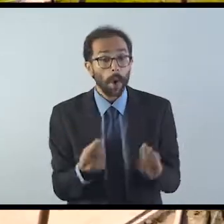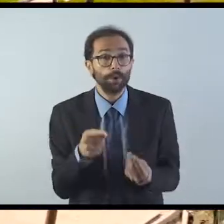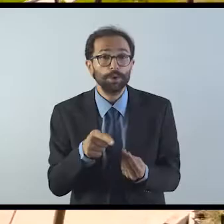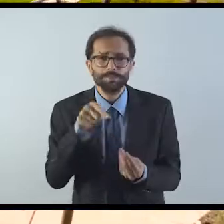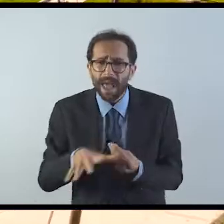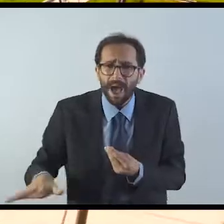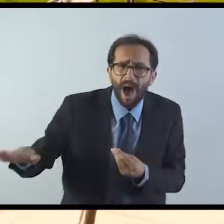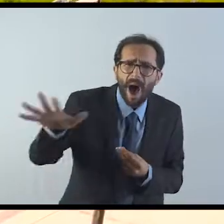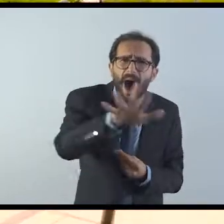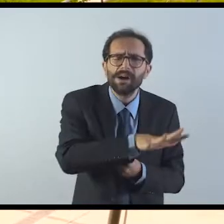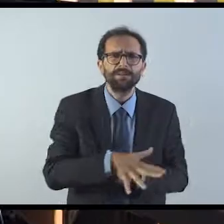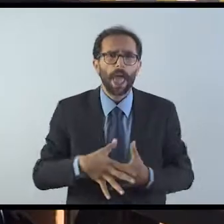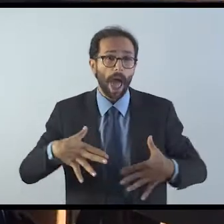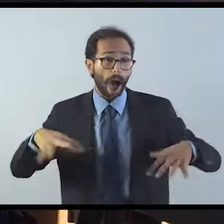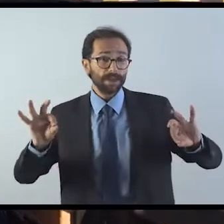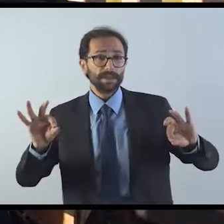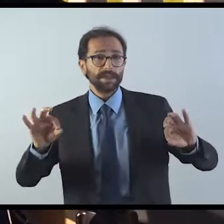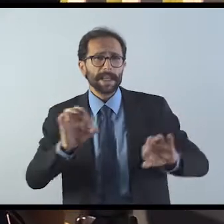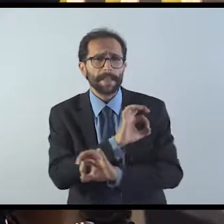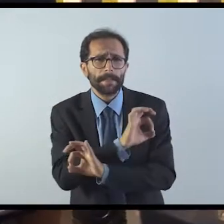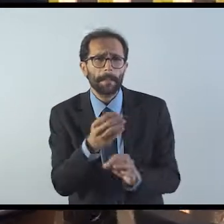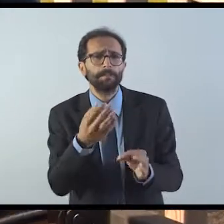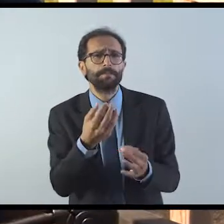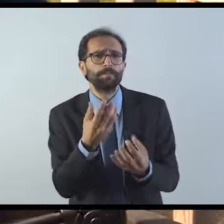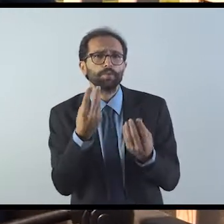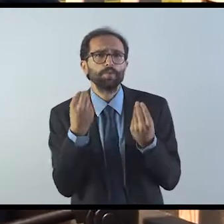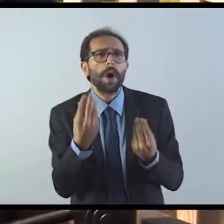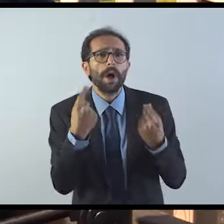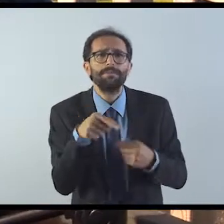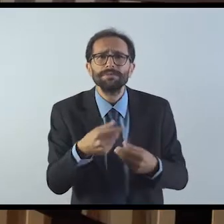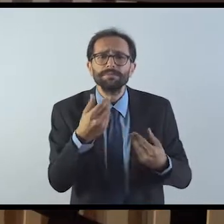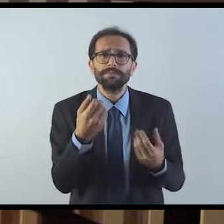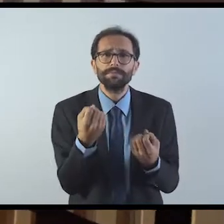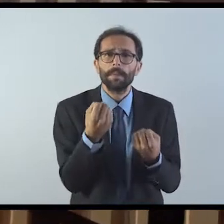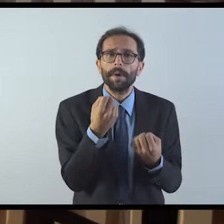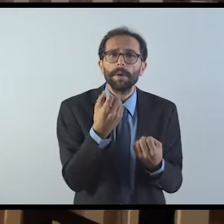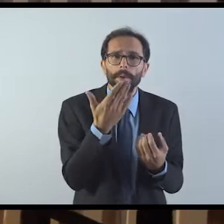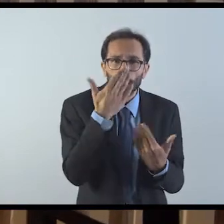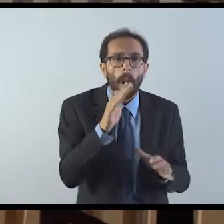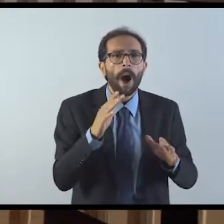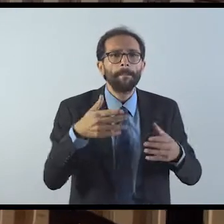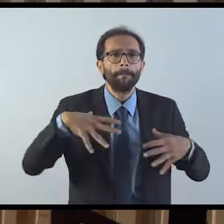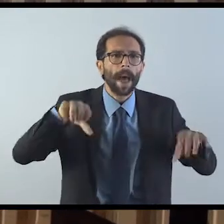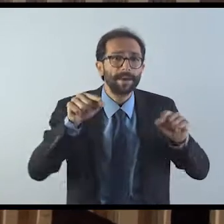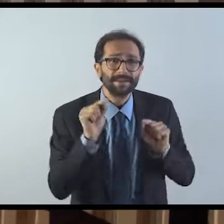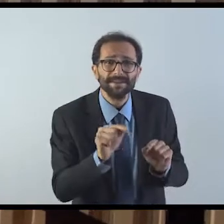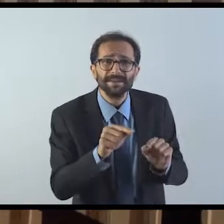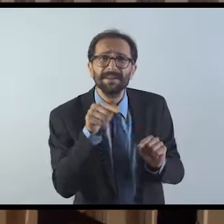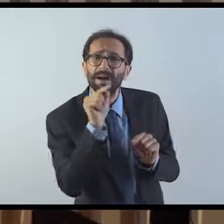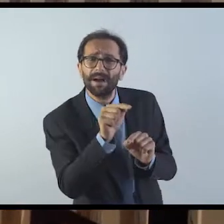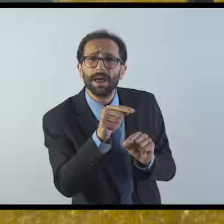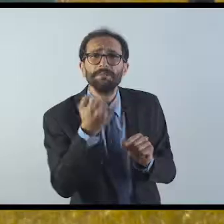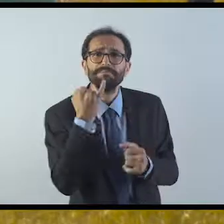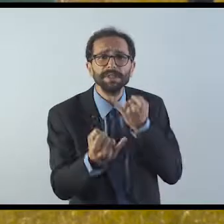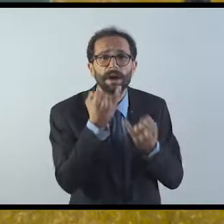şeyiyle Ben hazırım diyen Doğa eğitim ve bu misafirlerini beklemektedir bir şimdiden kuş